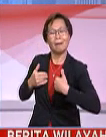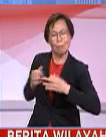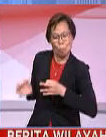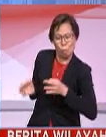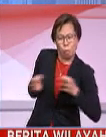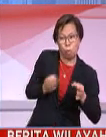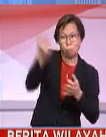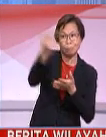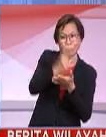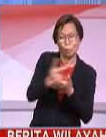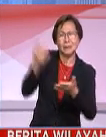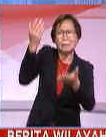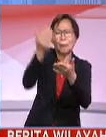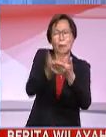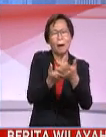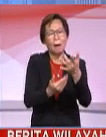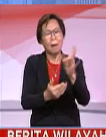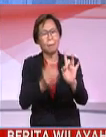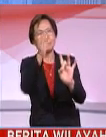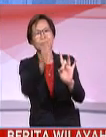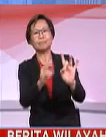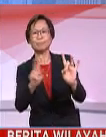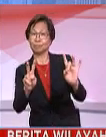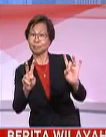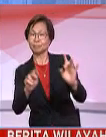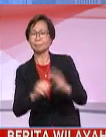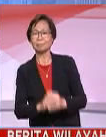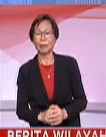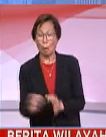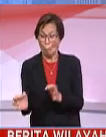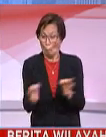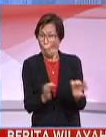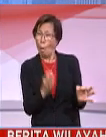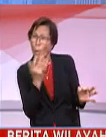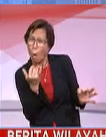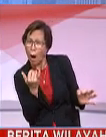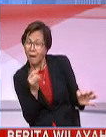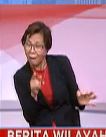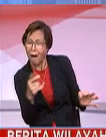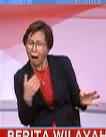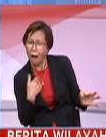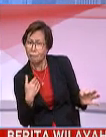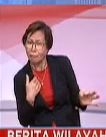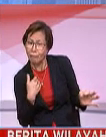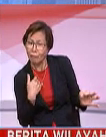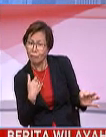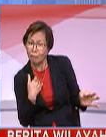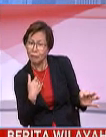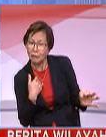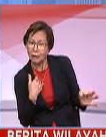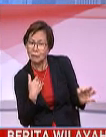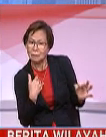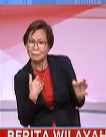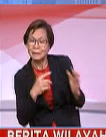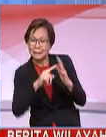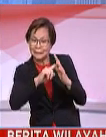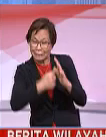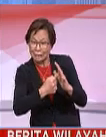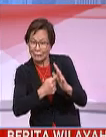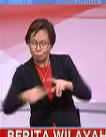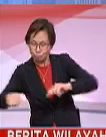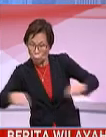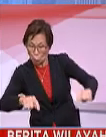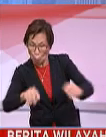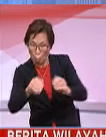2 minggu lagi sehingga 18 Februari depan. Pelanjutan itu juga dilaksanakan dengan penguatkuasaan dan